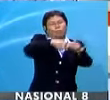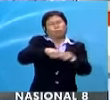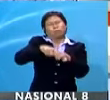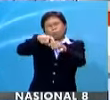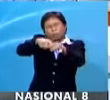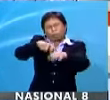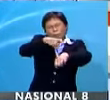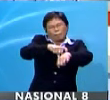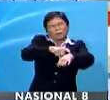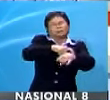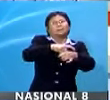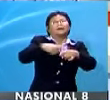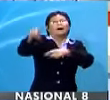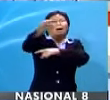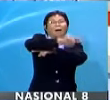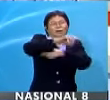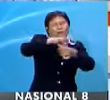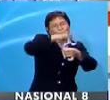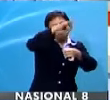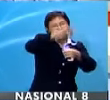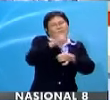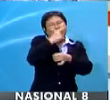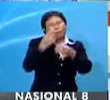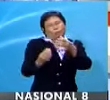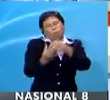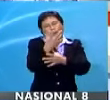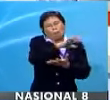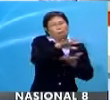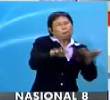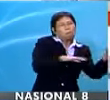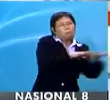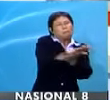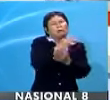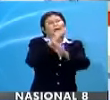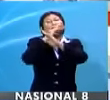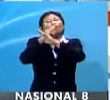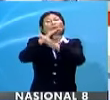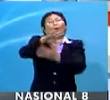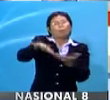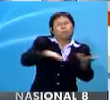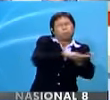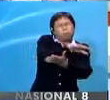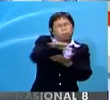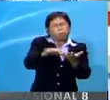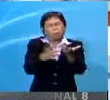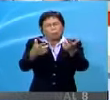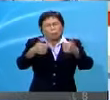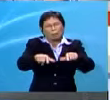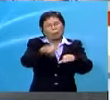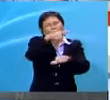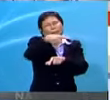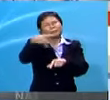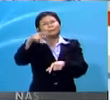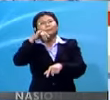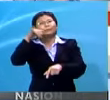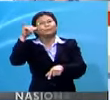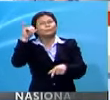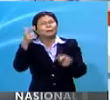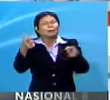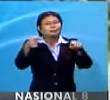semasa hari pengundian ini bagi mengelak terjetusnya kekecohan dan insiden seperti yang berlaku di permatang Pauh